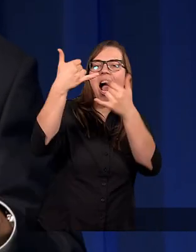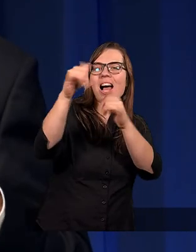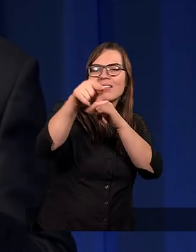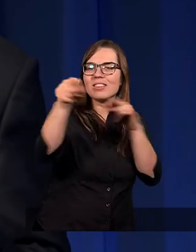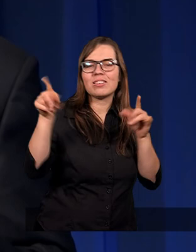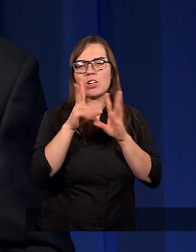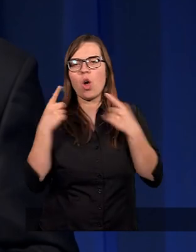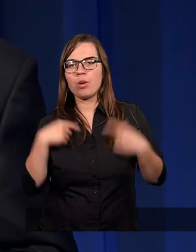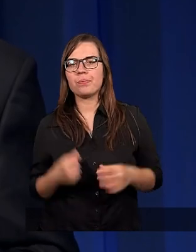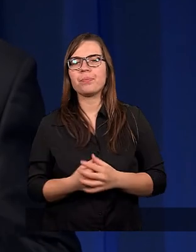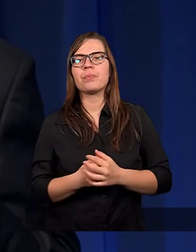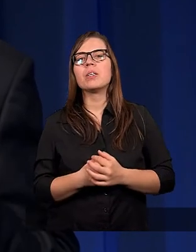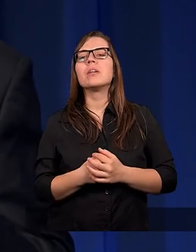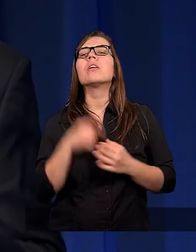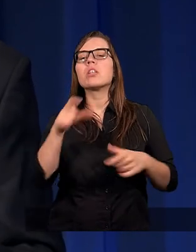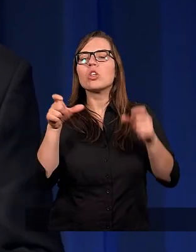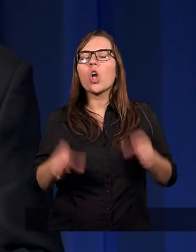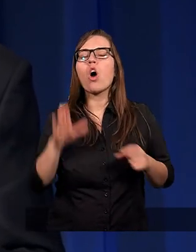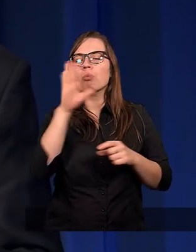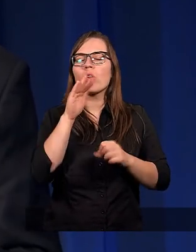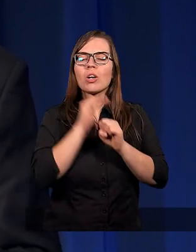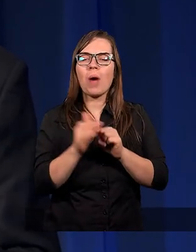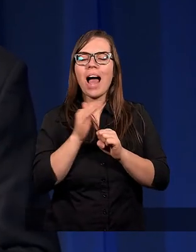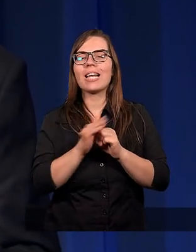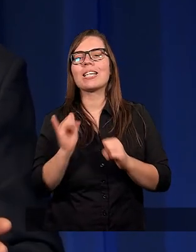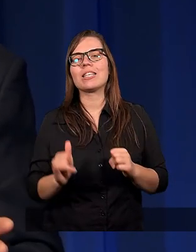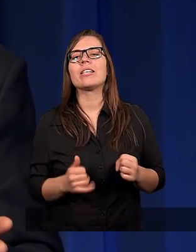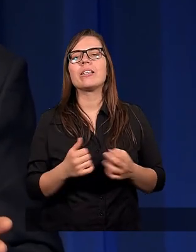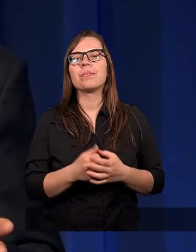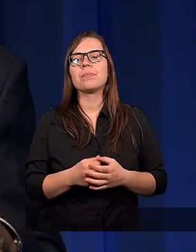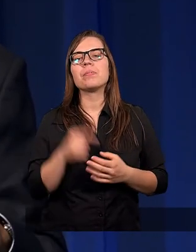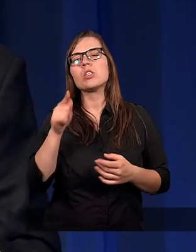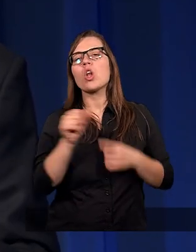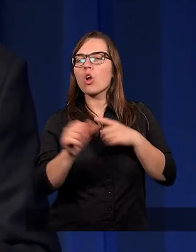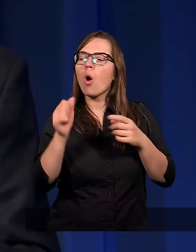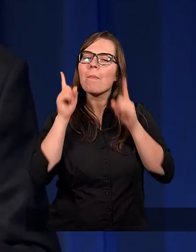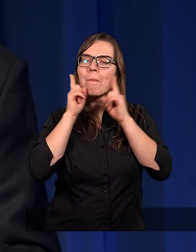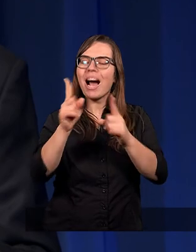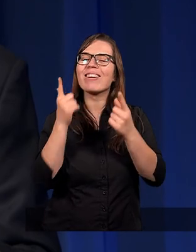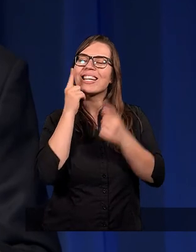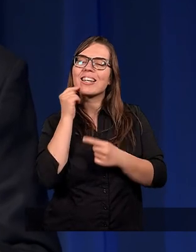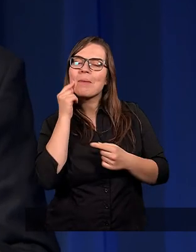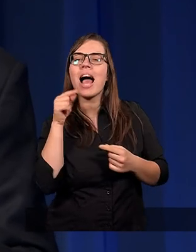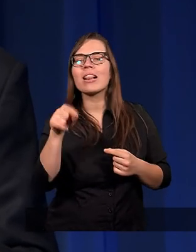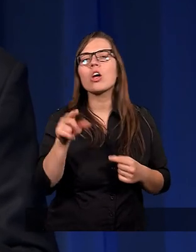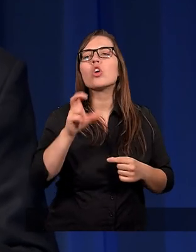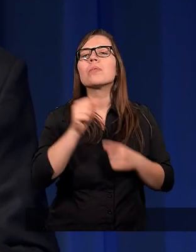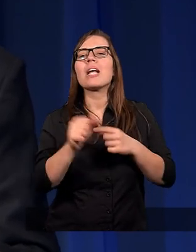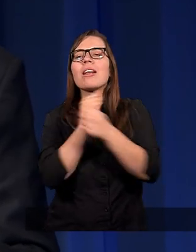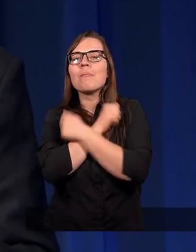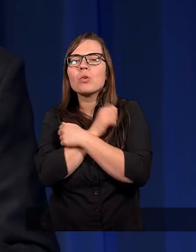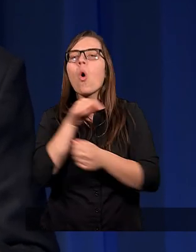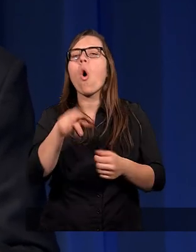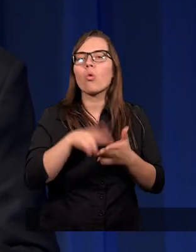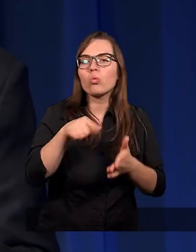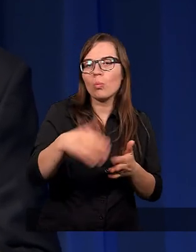Kiedy przychodzę do Bożego tronu, tronu Bożej łaski, to poznaję prawdziwy smak tego, czym jest miłość, o której tutaj